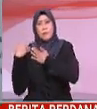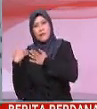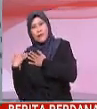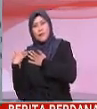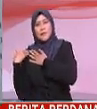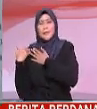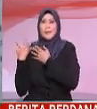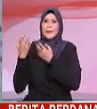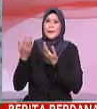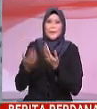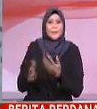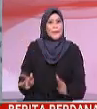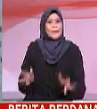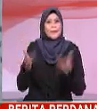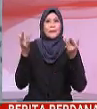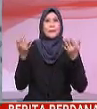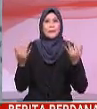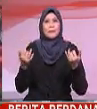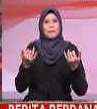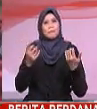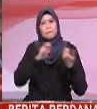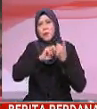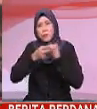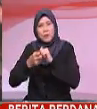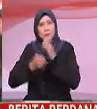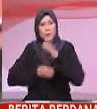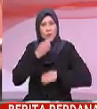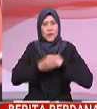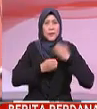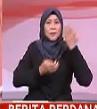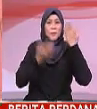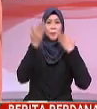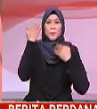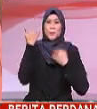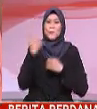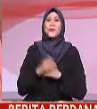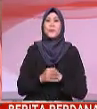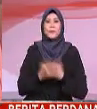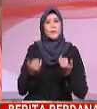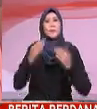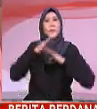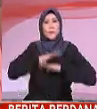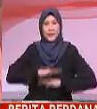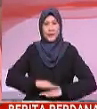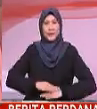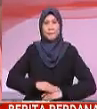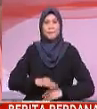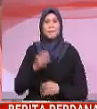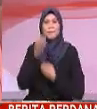bertahun-tahun dihadapi, malah juga emosi. Dilaila Kadir, Berita RTM.